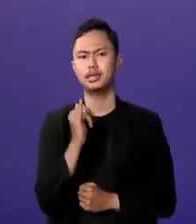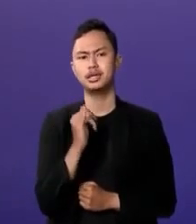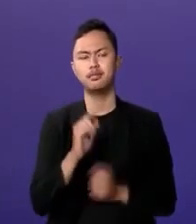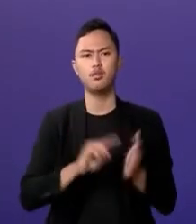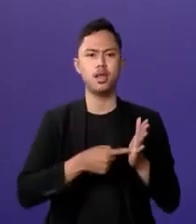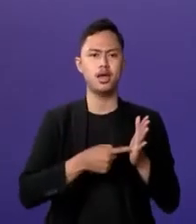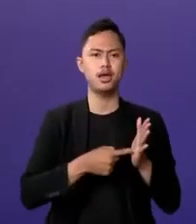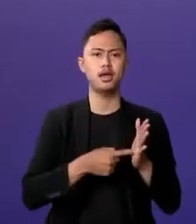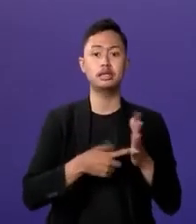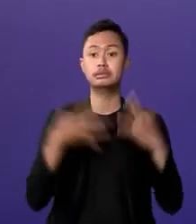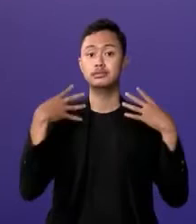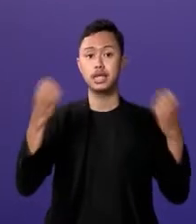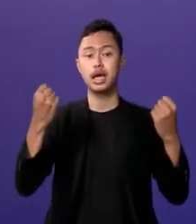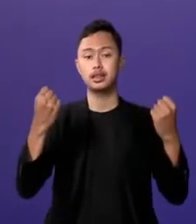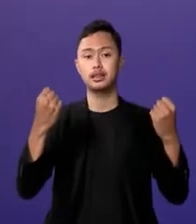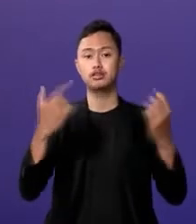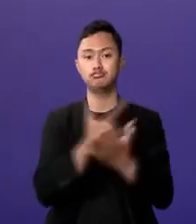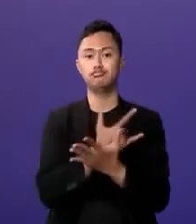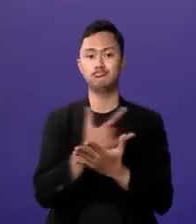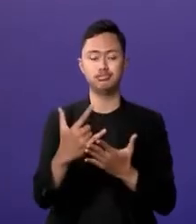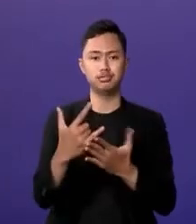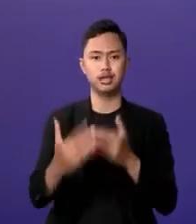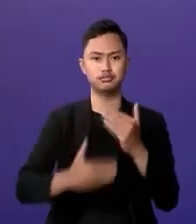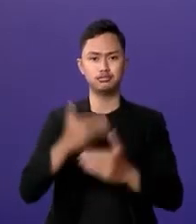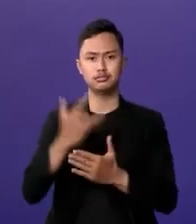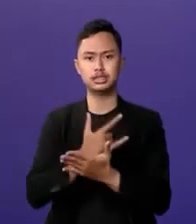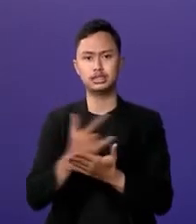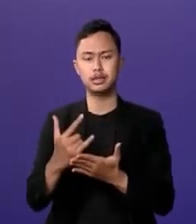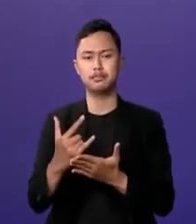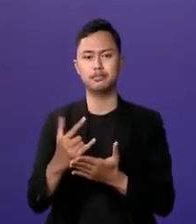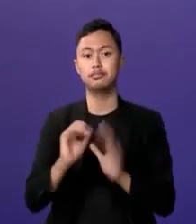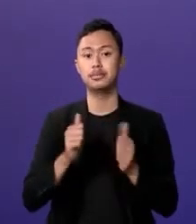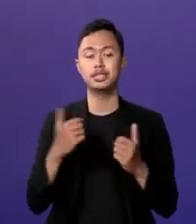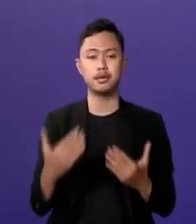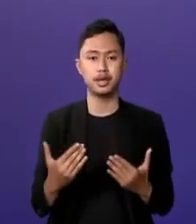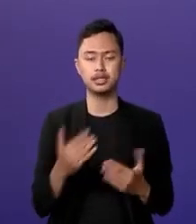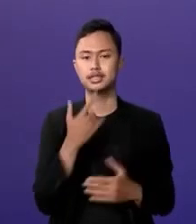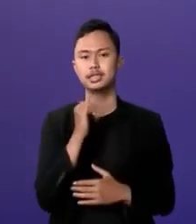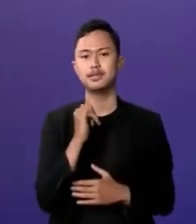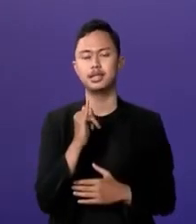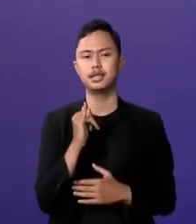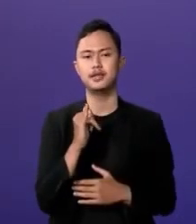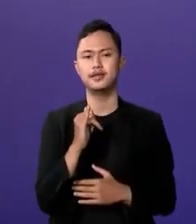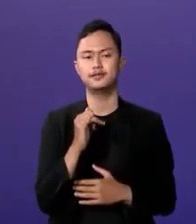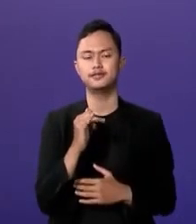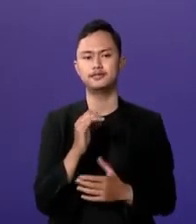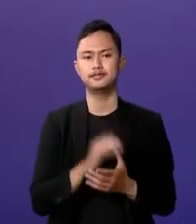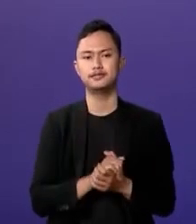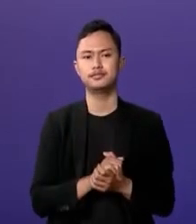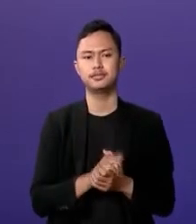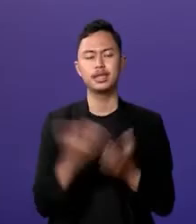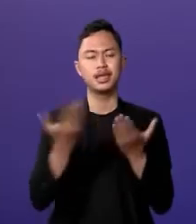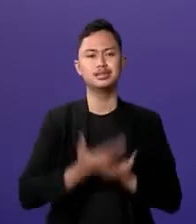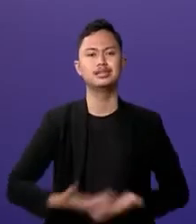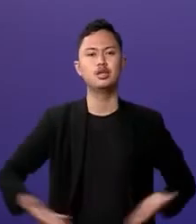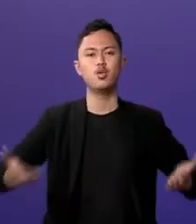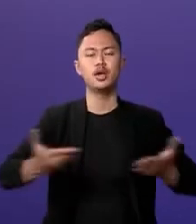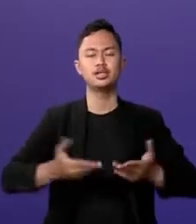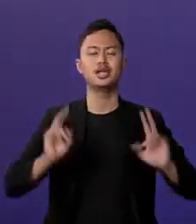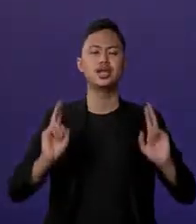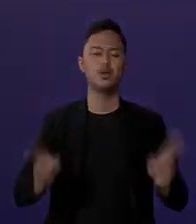mulai pulih dan bertahan terus untuk bisa makin mendekati kondisi